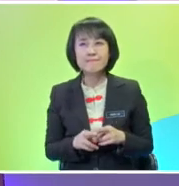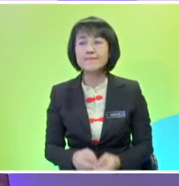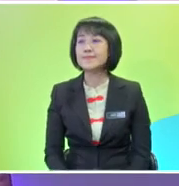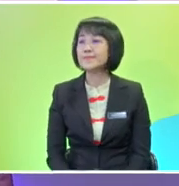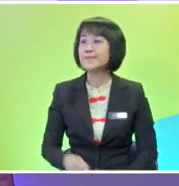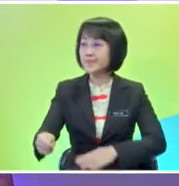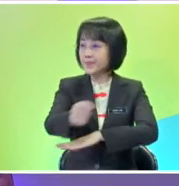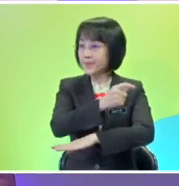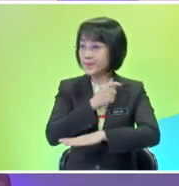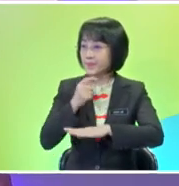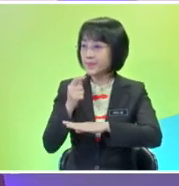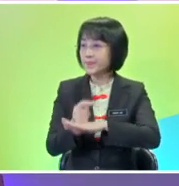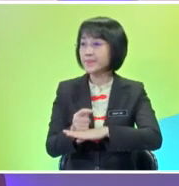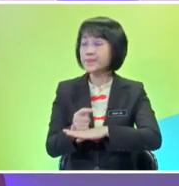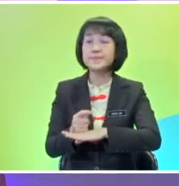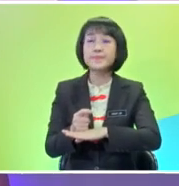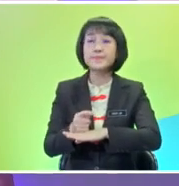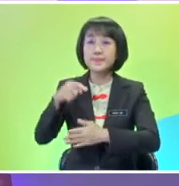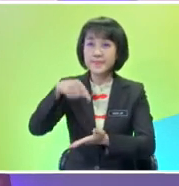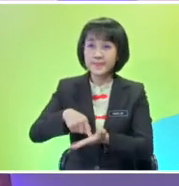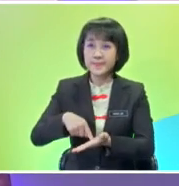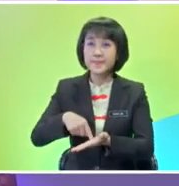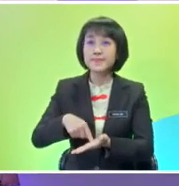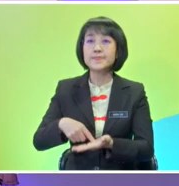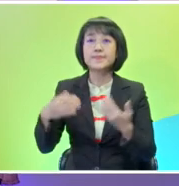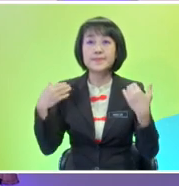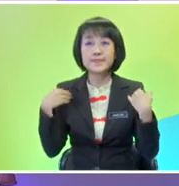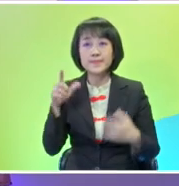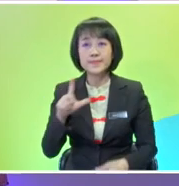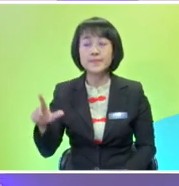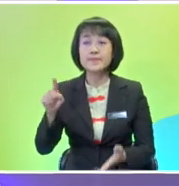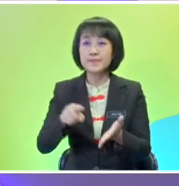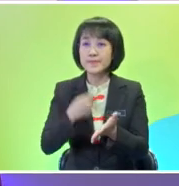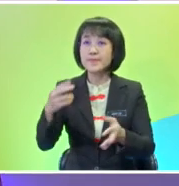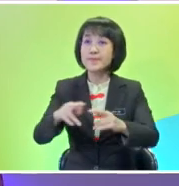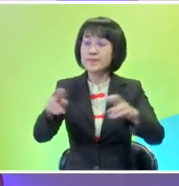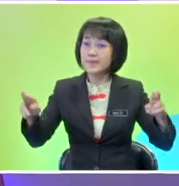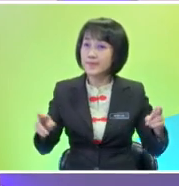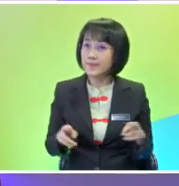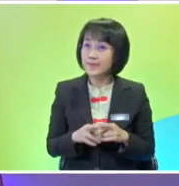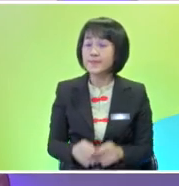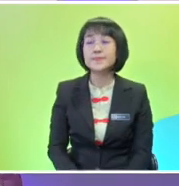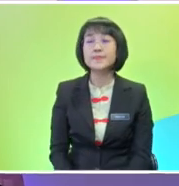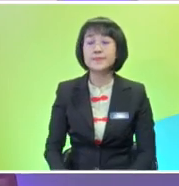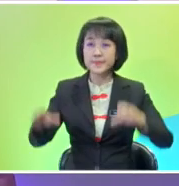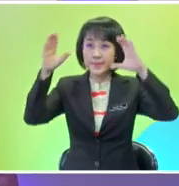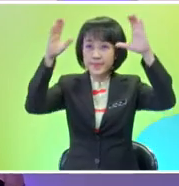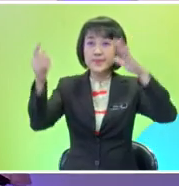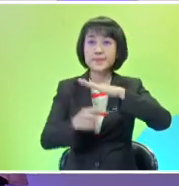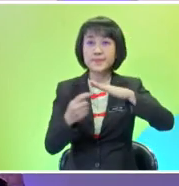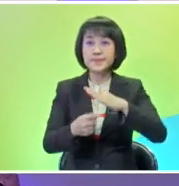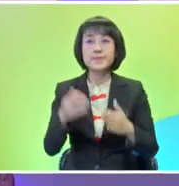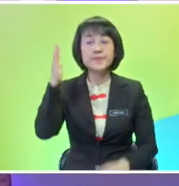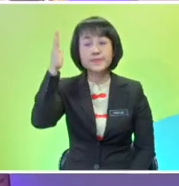Taman ni adalah satu ruang selalunya dekatkat prasekolah tu cikgu-cikgu prasekolah akan sediakan taman sudut-sudut